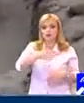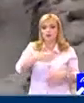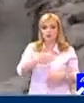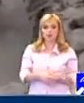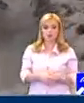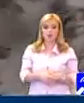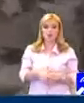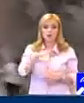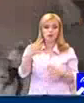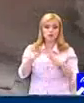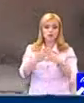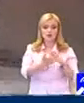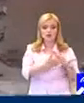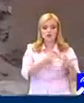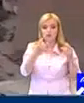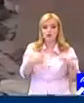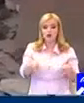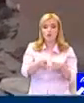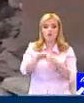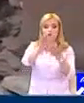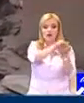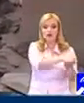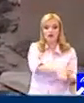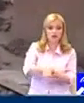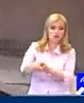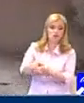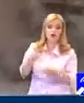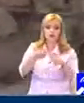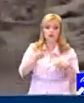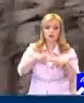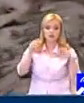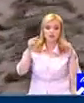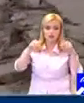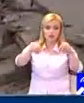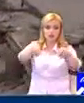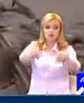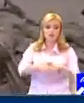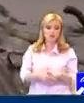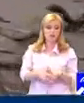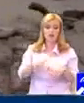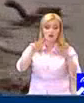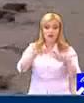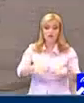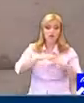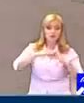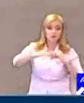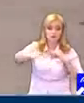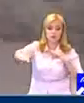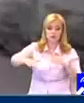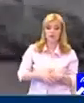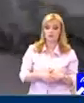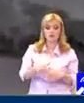Mai multe mici localități au fost pur și simplu îngropate de fluxul piroclastic de mare viteză, acel amestec de gaze, cenușă și